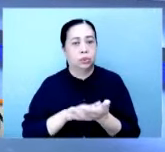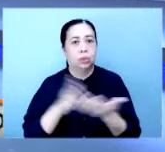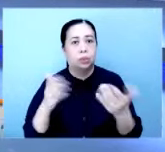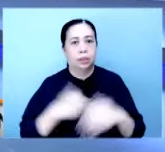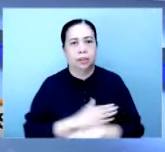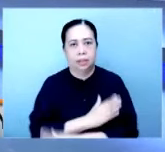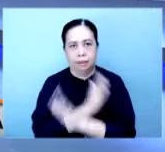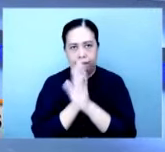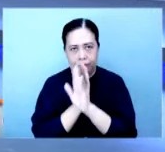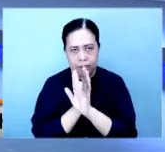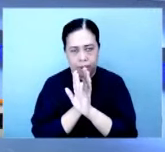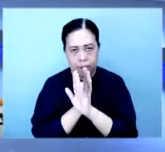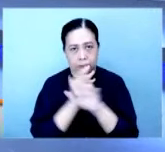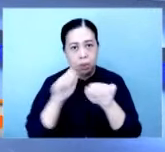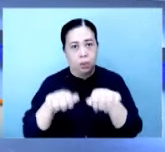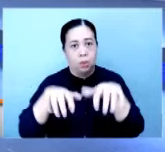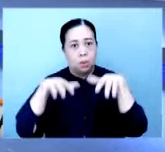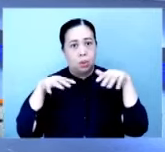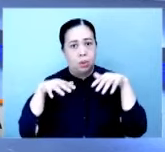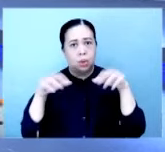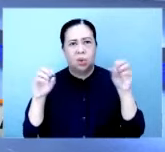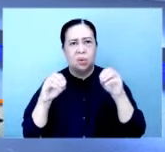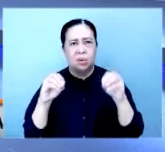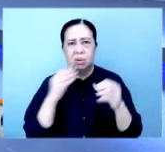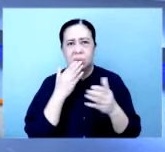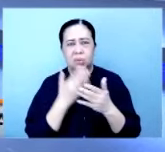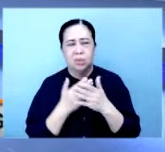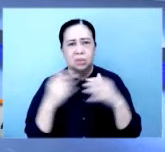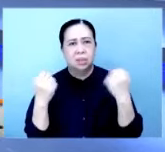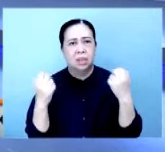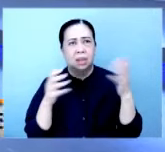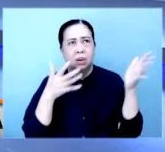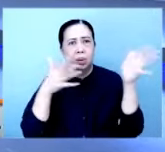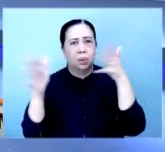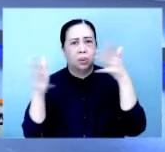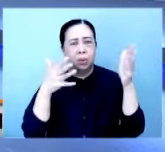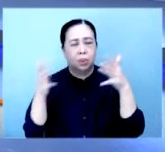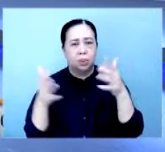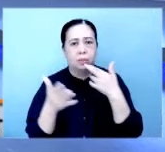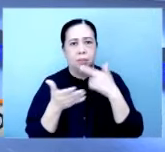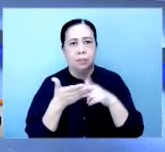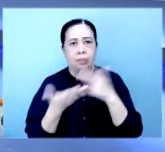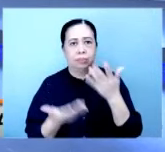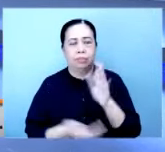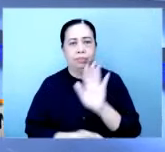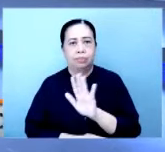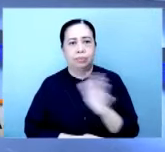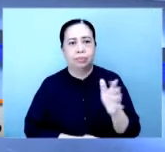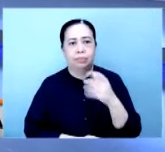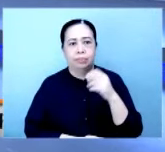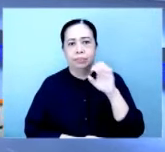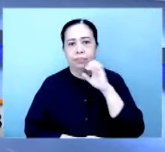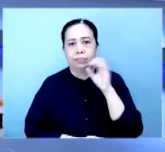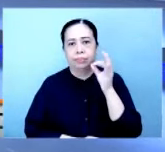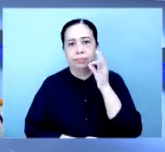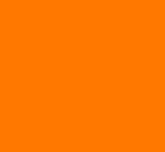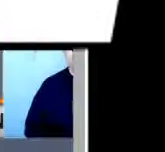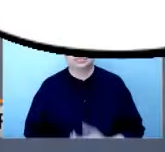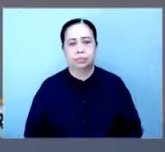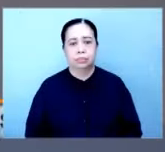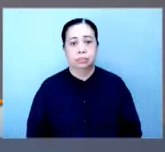City. Ang auditorium wala raw maayos na daluyan ng hangin. Nasa frontline ng balitang yan, si Elaine Fulgencio.